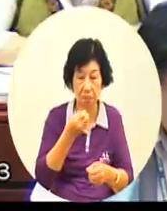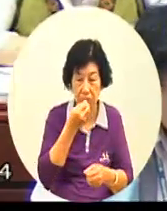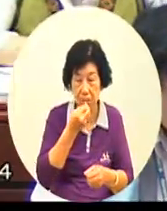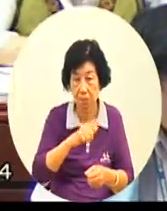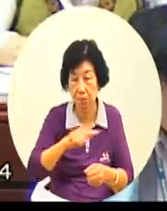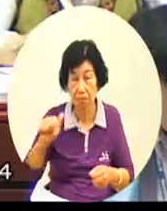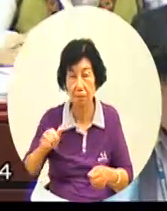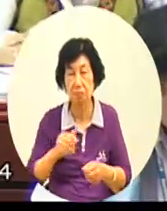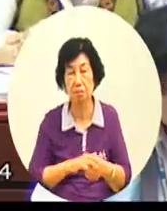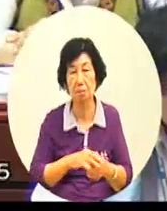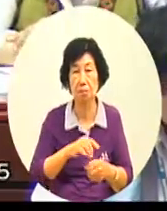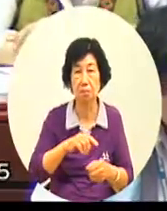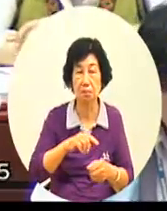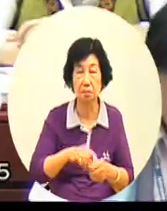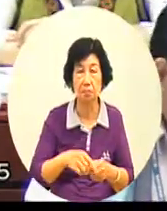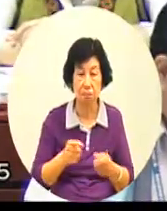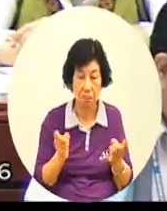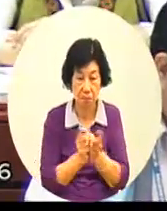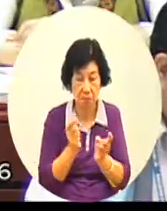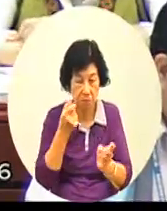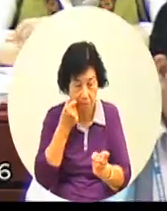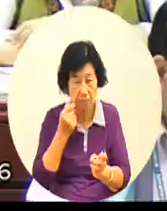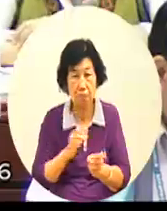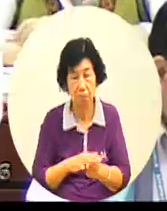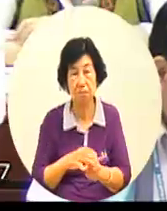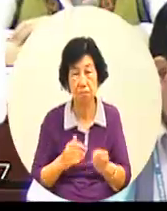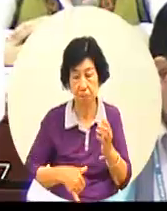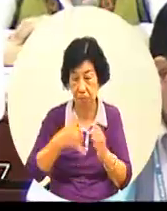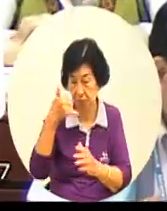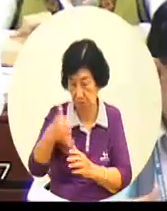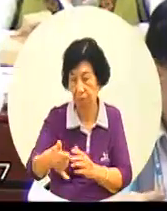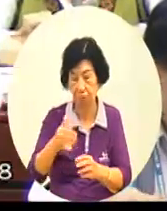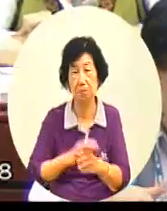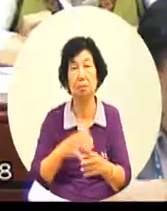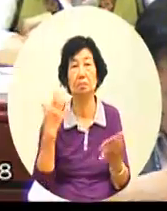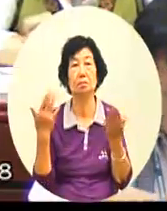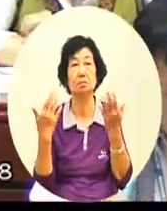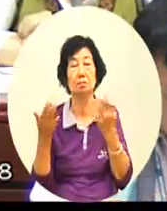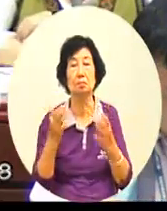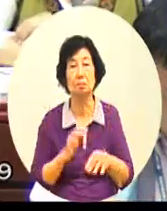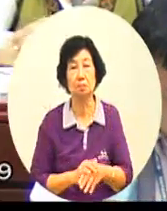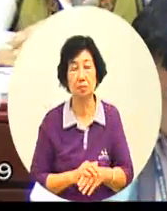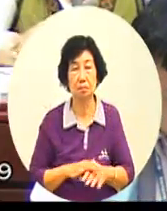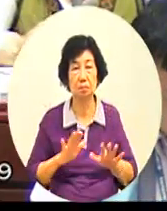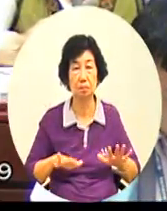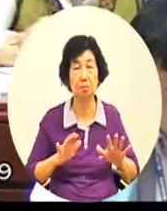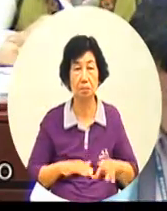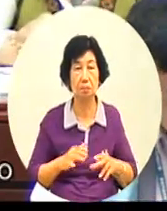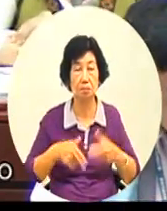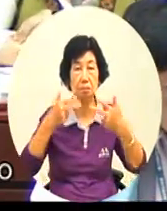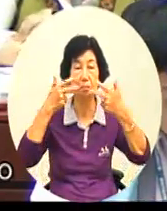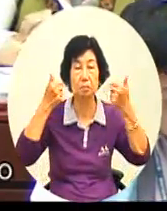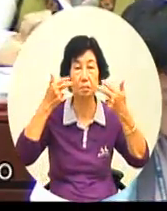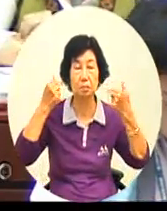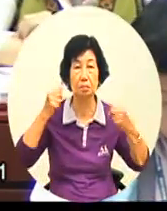做了解哈。那对于部落大学的部分，我想我们可以成为一个全